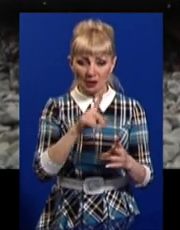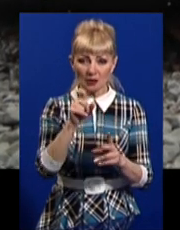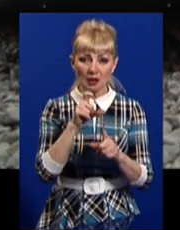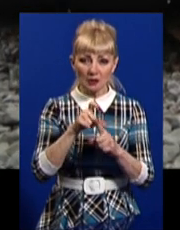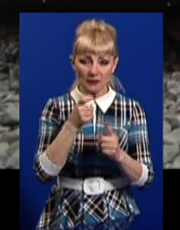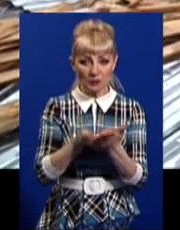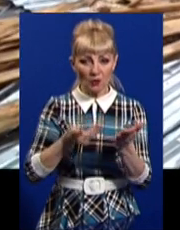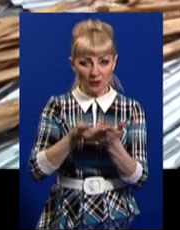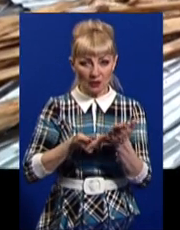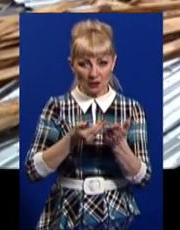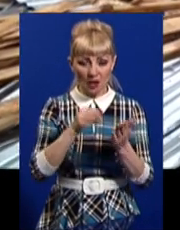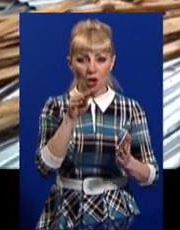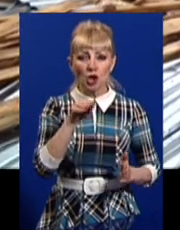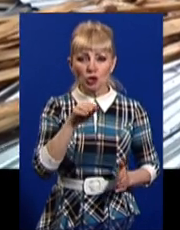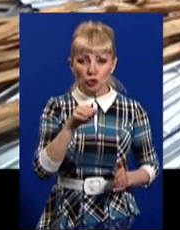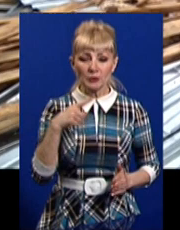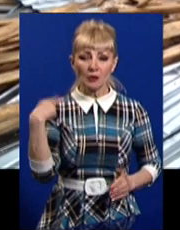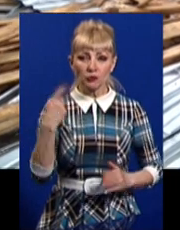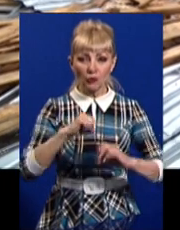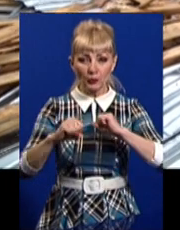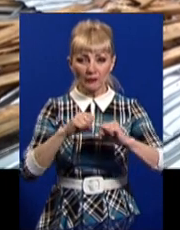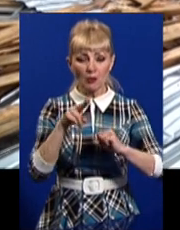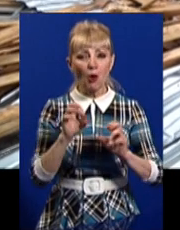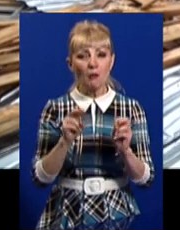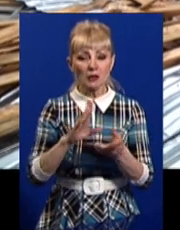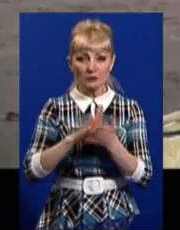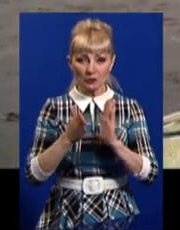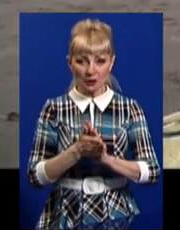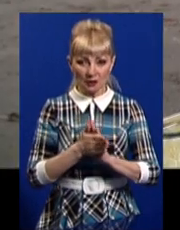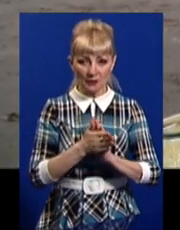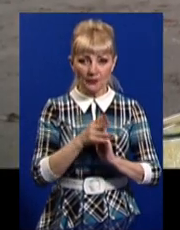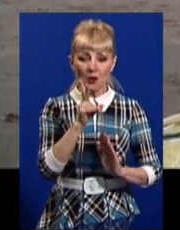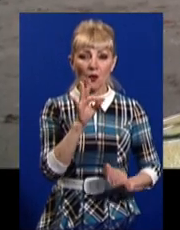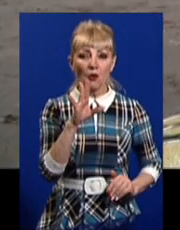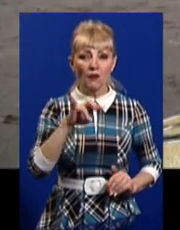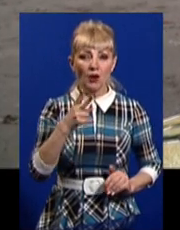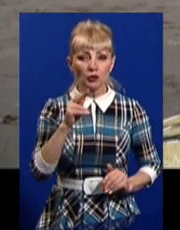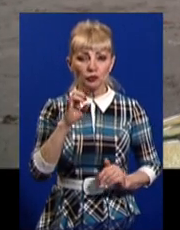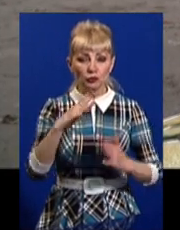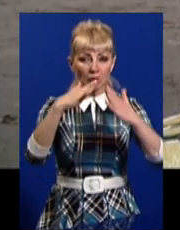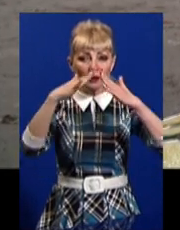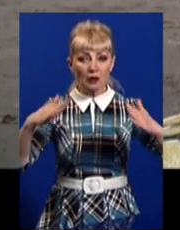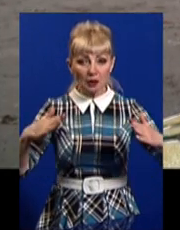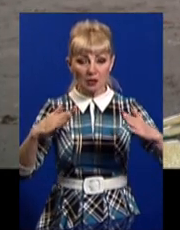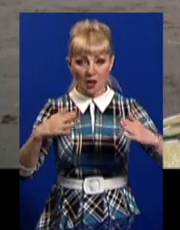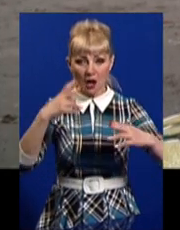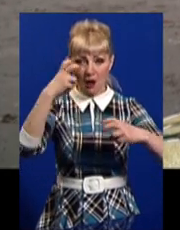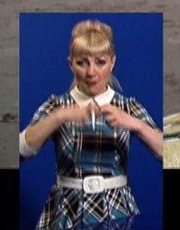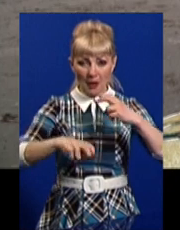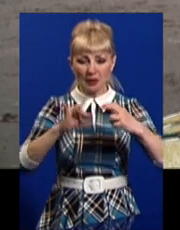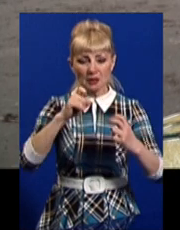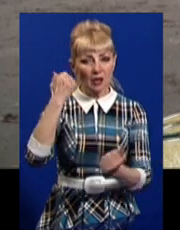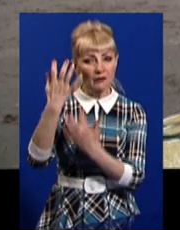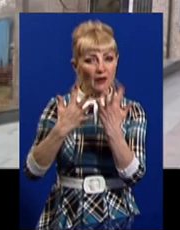словами речниці Житомирського обласного управління з надзвичайних ситуацій Оксани Ковальчук, покрівля тут впала через штормовий